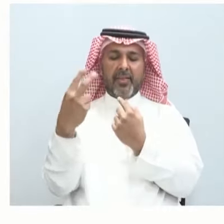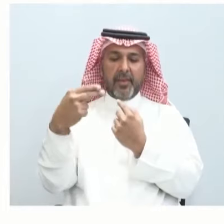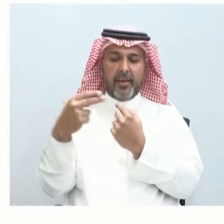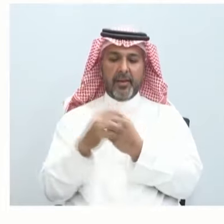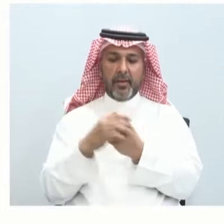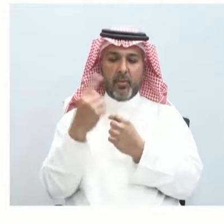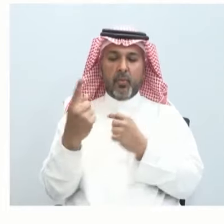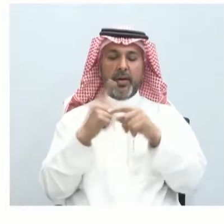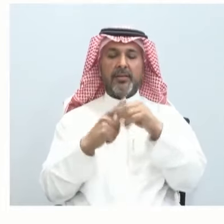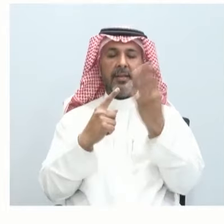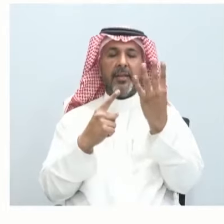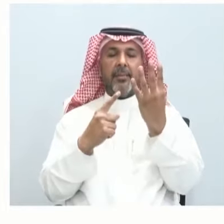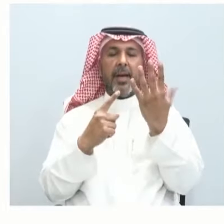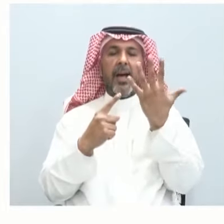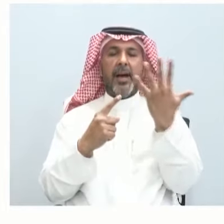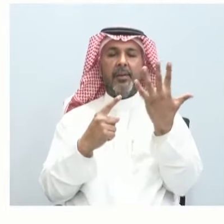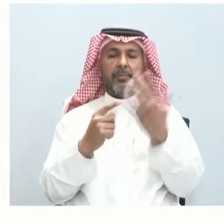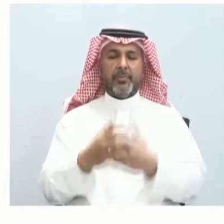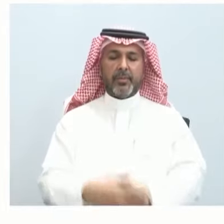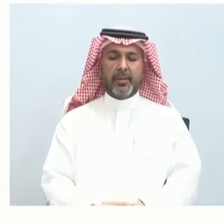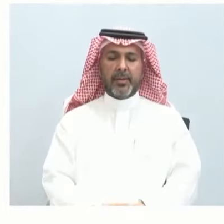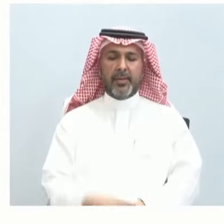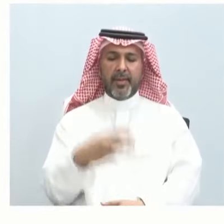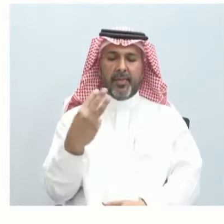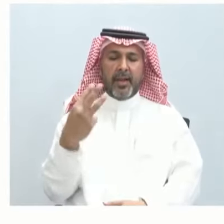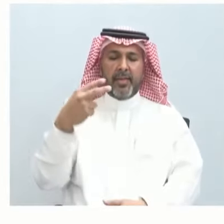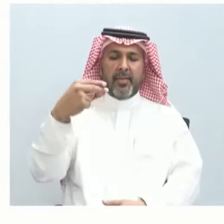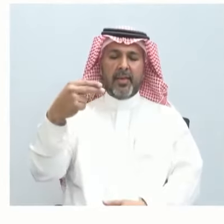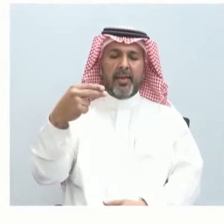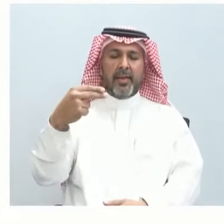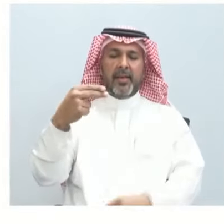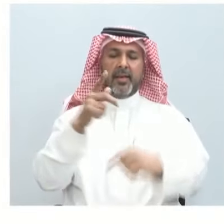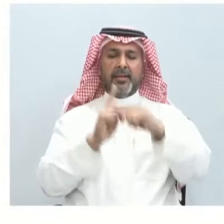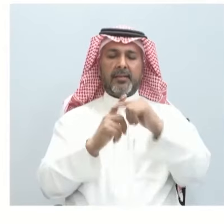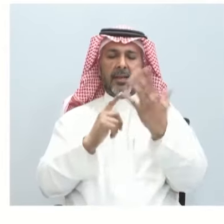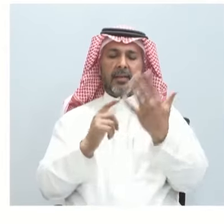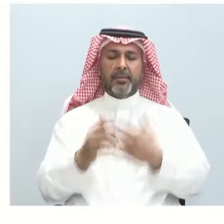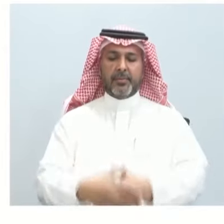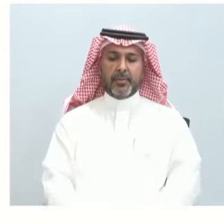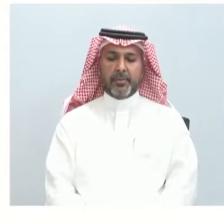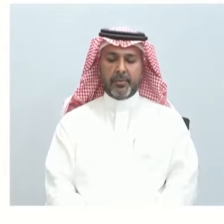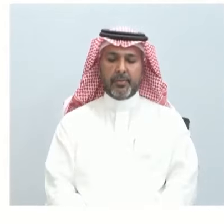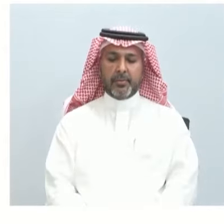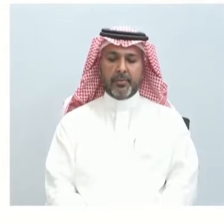بجمع واحد مع الاربعه بقيمه خمسه اذا نقوم بكتابه قانون